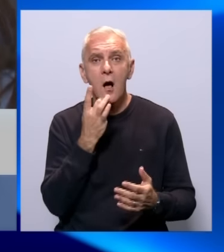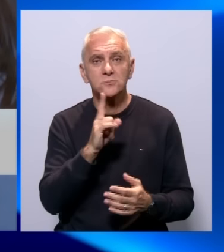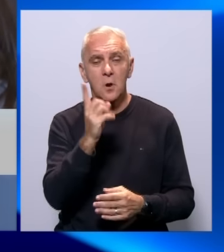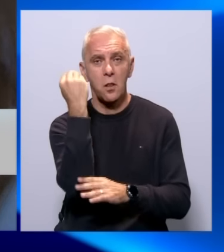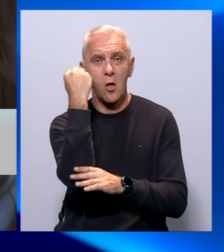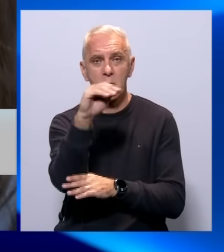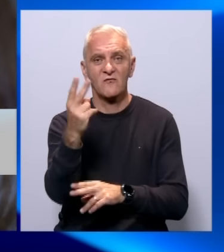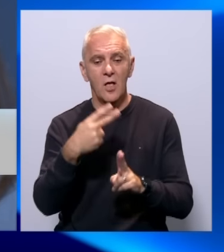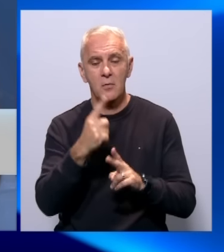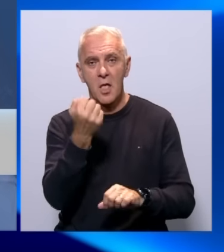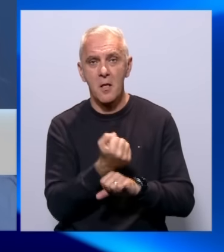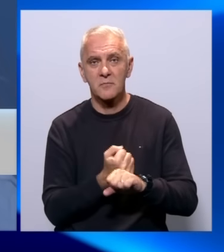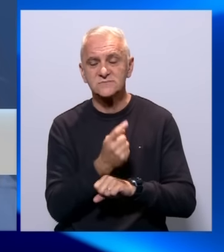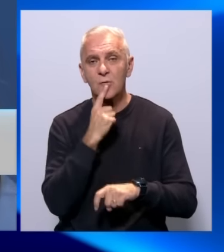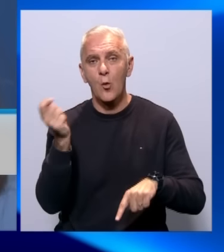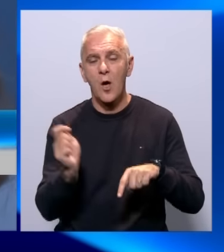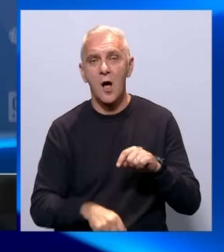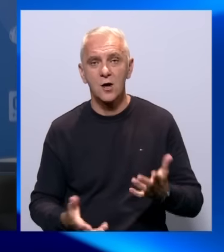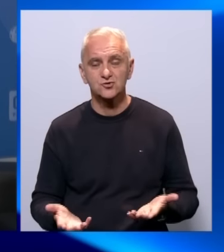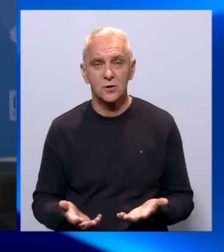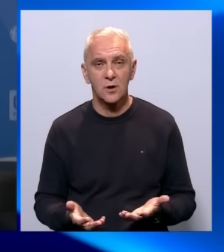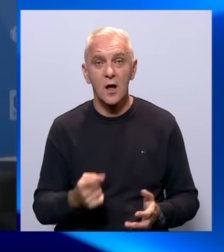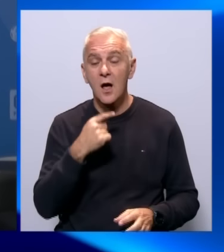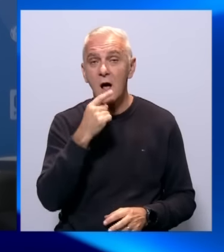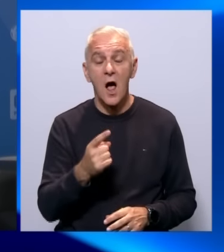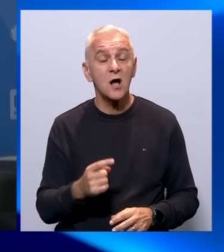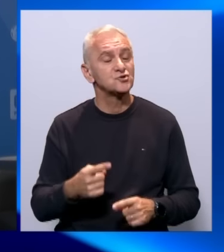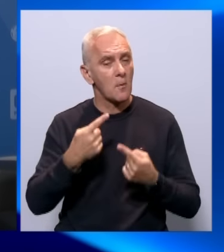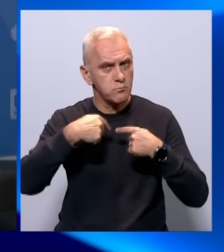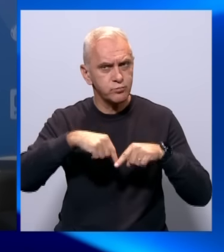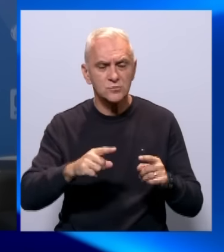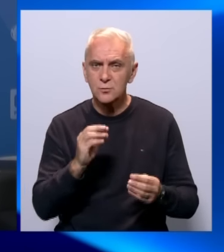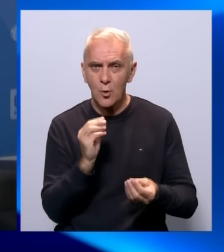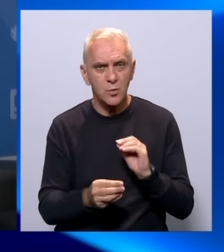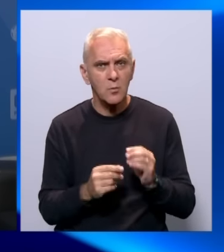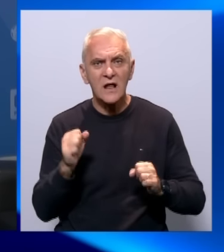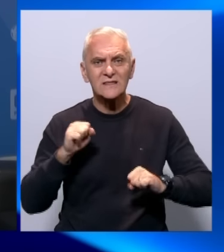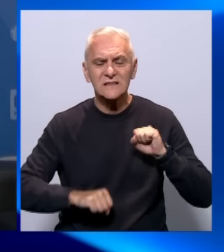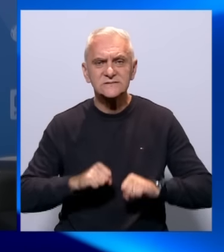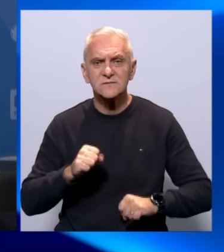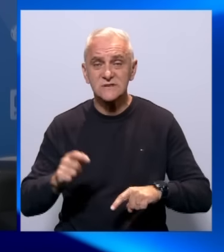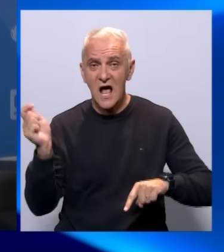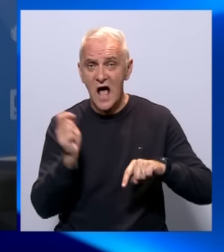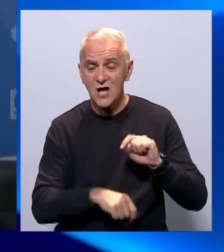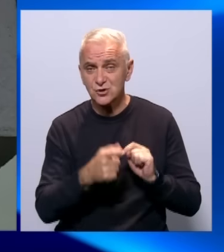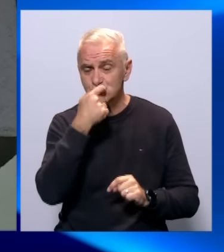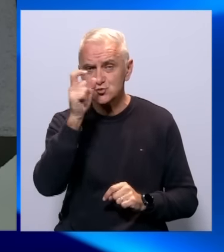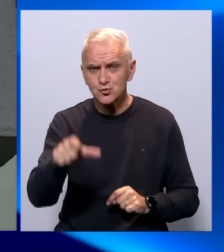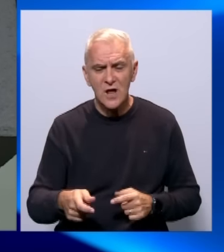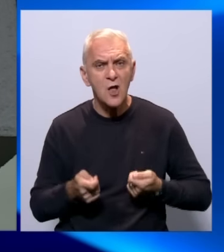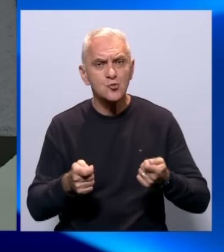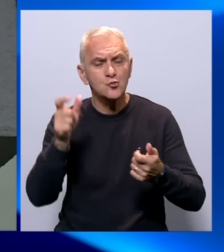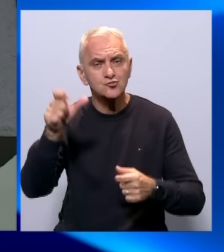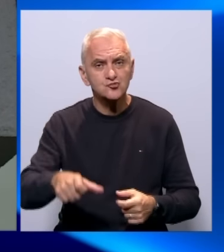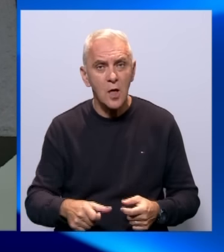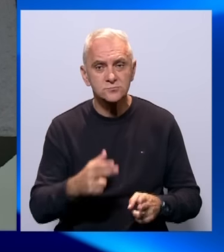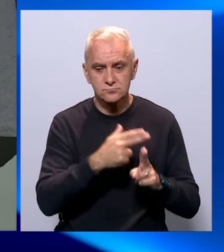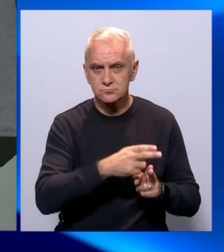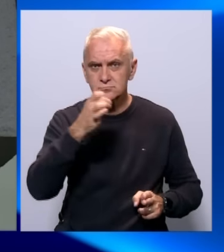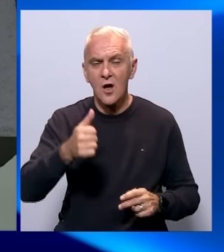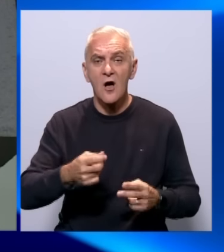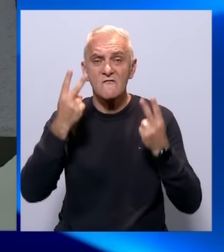objavljuje ime i prezime sankcionisanih. Naglašava da je naročito sporno što se disciplinski kažnjene sudije i tužioci imenuju na